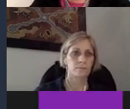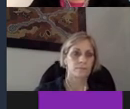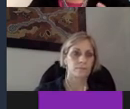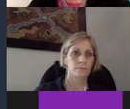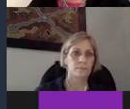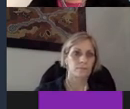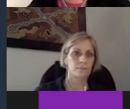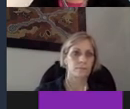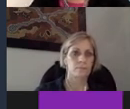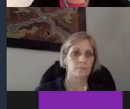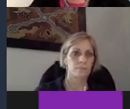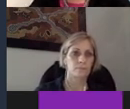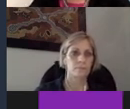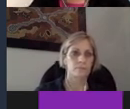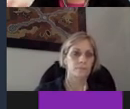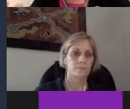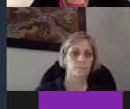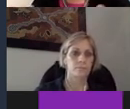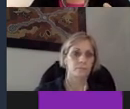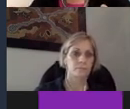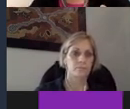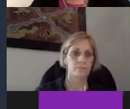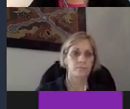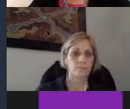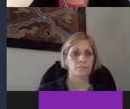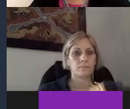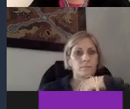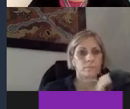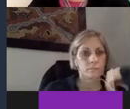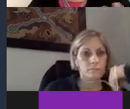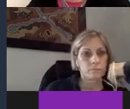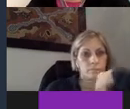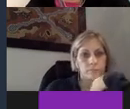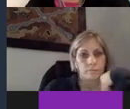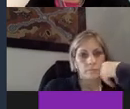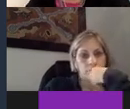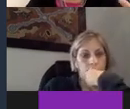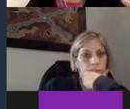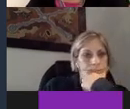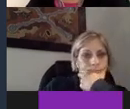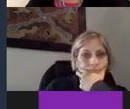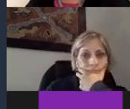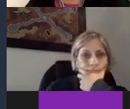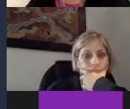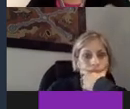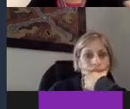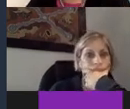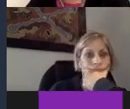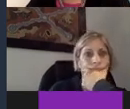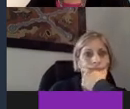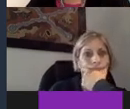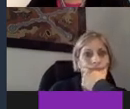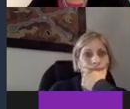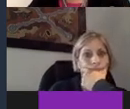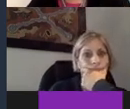corrisponde una doppia funzione di agenda che il social networking assorbe eh da una prima parte un primo livello ovvero abbiamo un